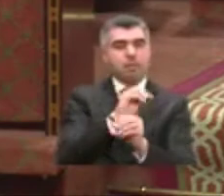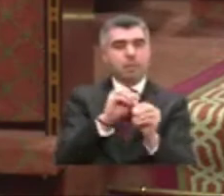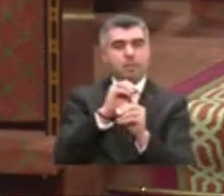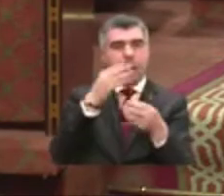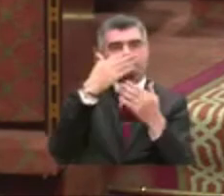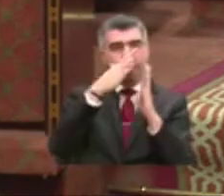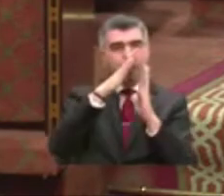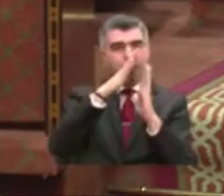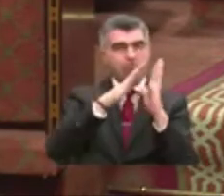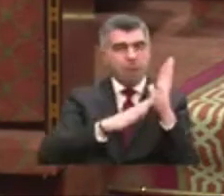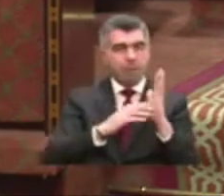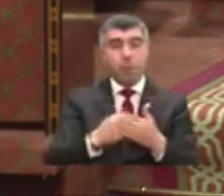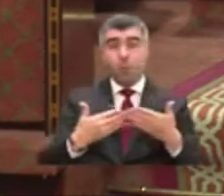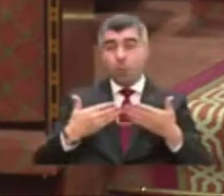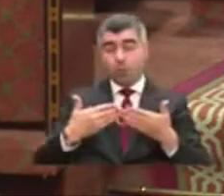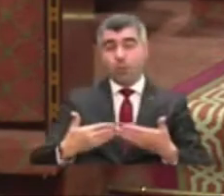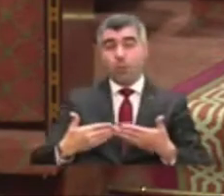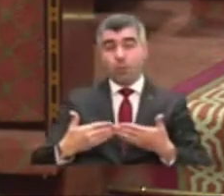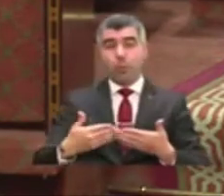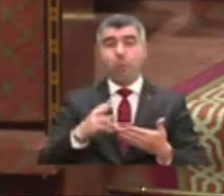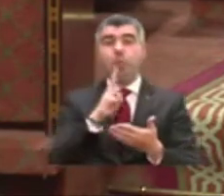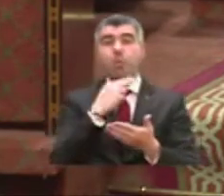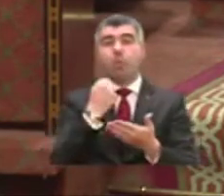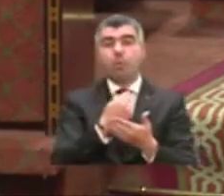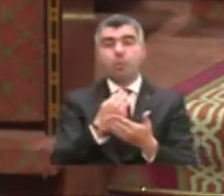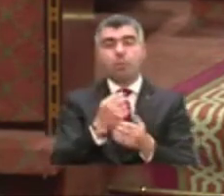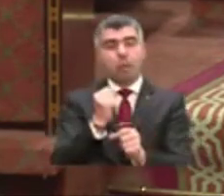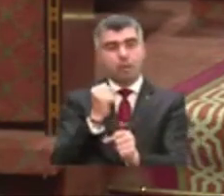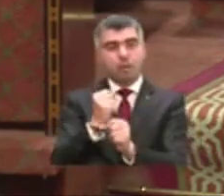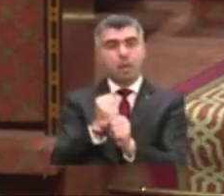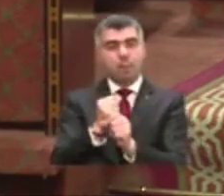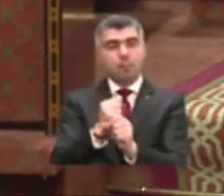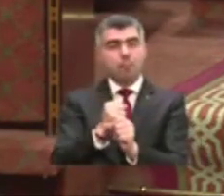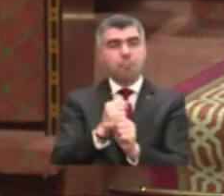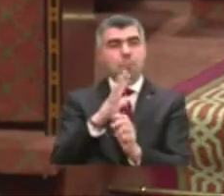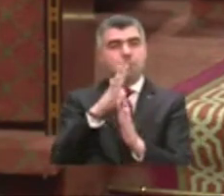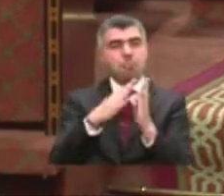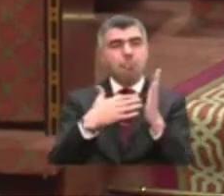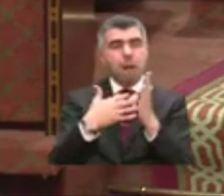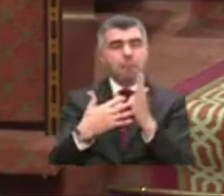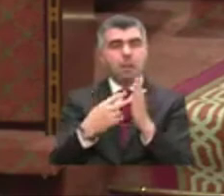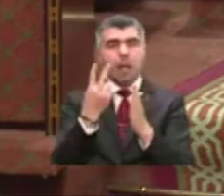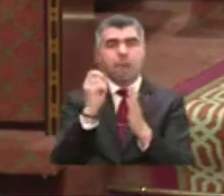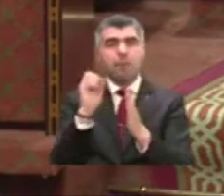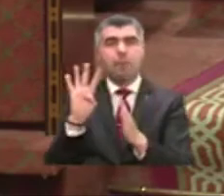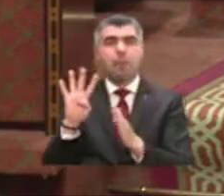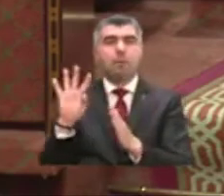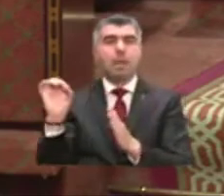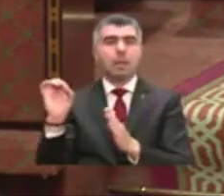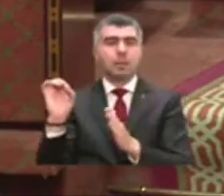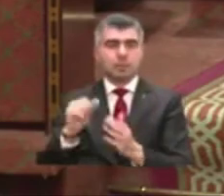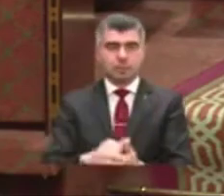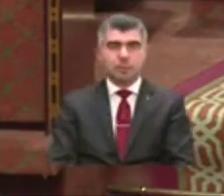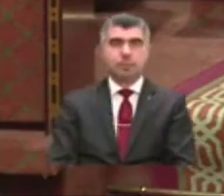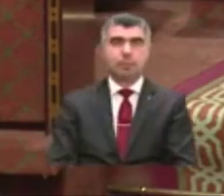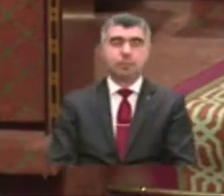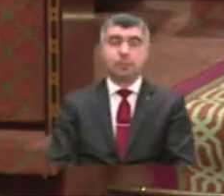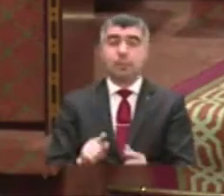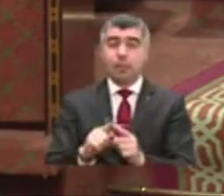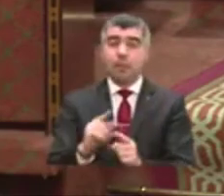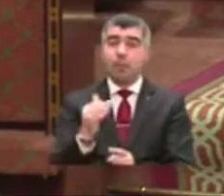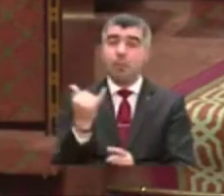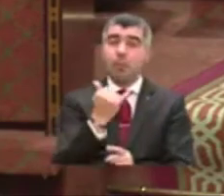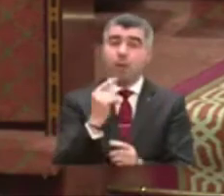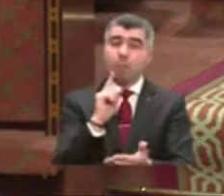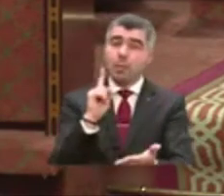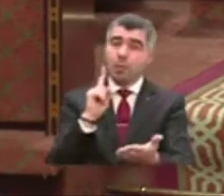بلادنا. واليوم الحكومة فهي تشتغل على مخطط في أفق 2040. اللي بغيت نأكد وهو أن